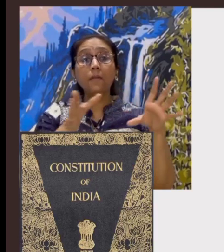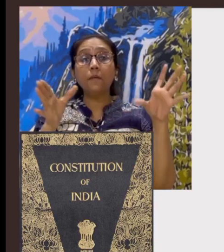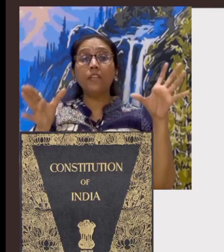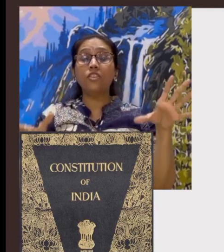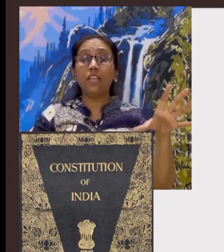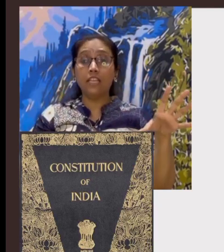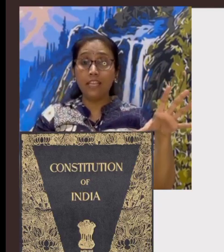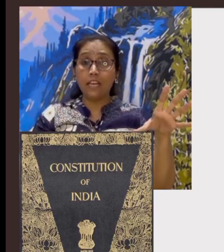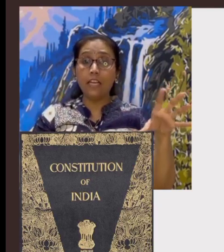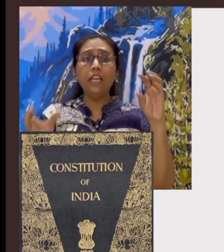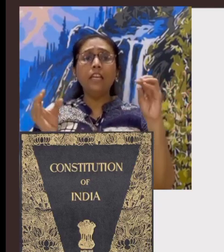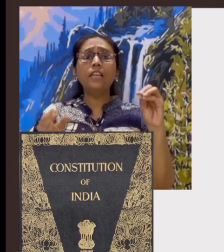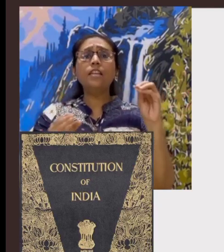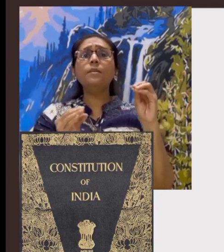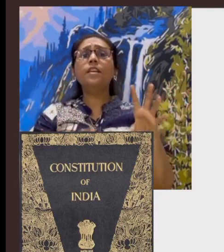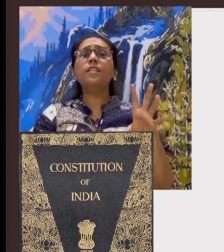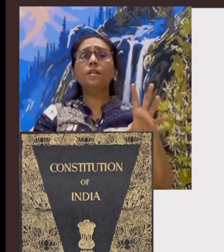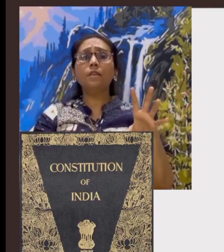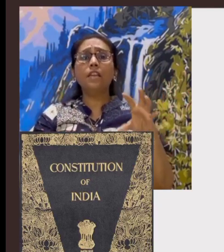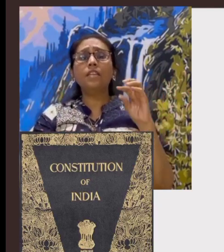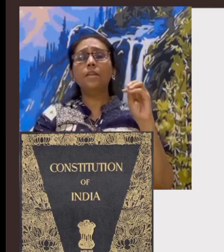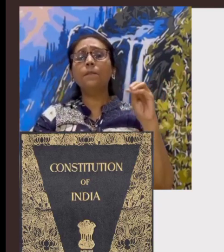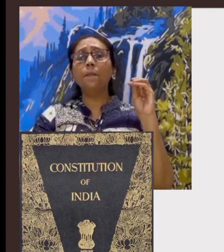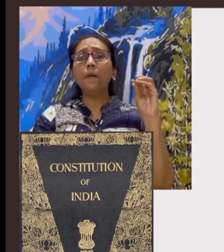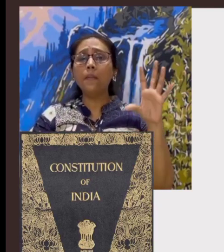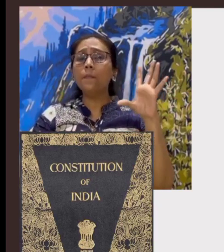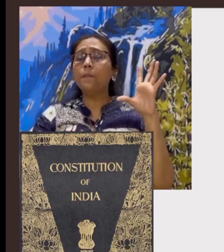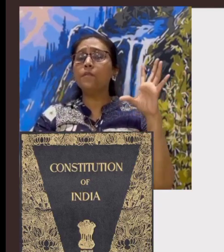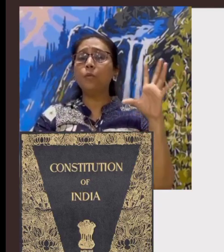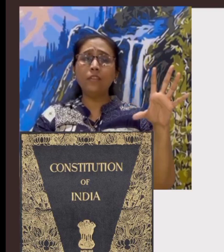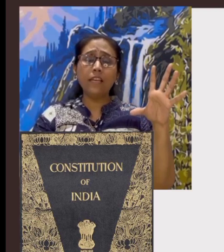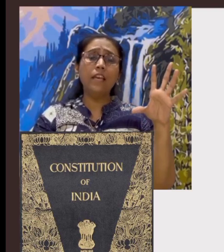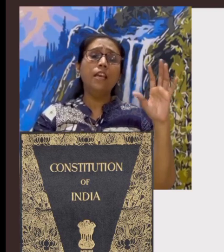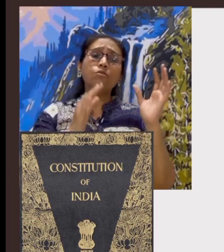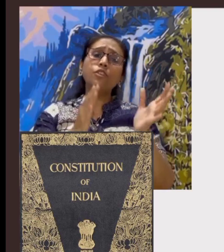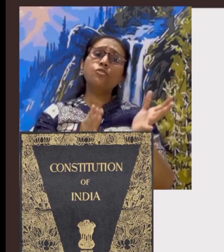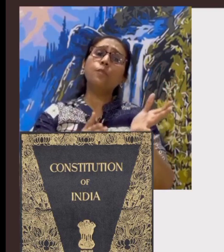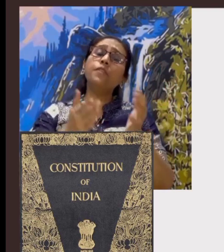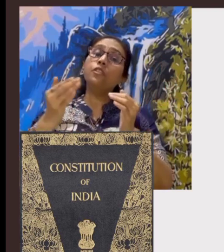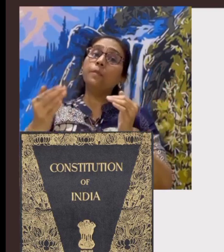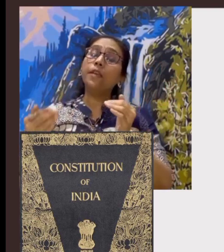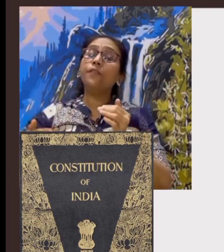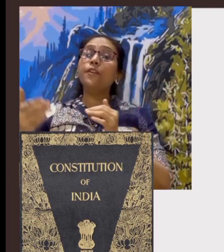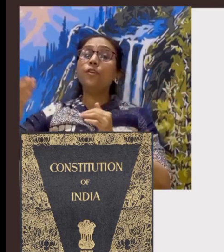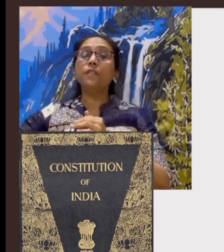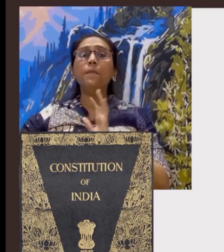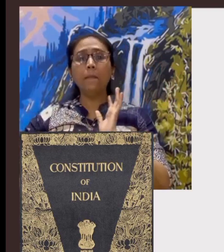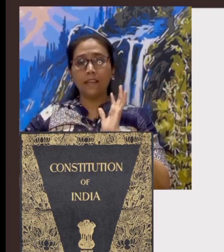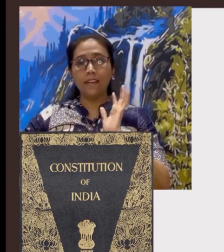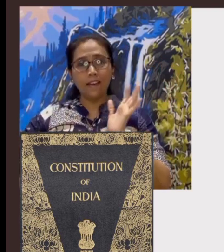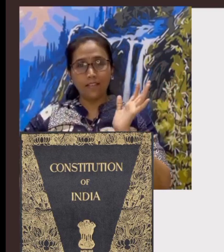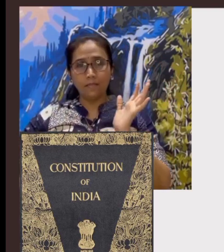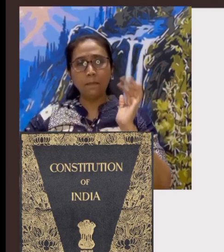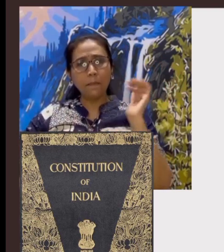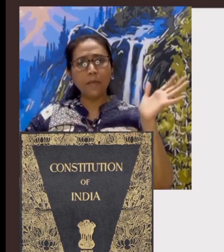पर भी मेंशन नहीं किया है लेकिन हमें यही समझना है कि जब भी हम पब्लिक पर्पस बोलते हैं तो इट शुड बी फॉर द बेनिफिट ऑफ द पब्लिक इन